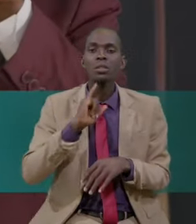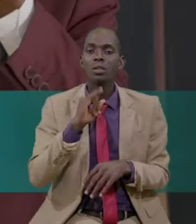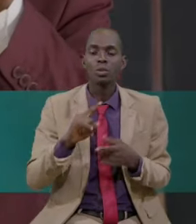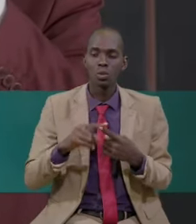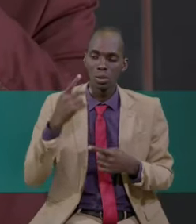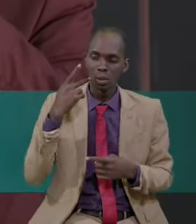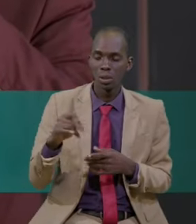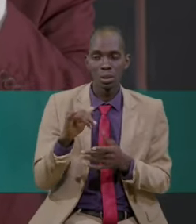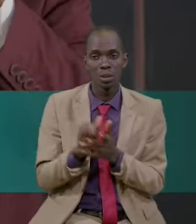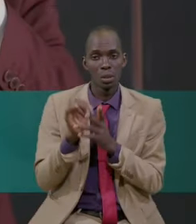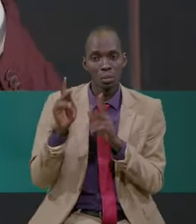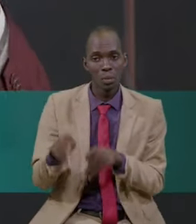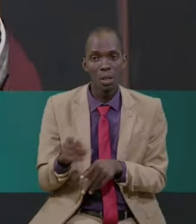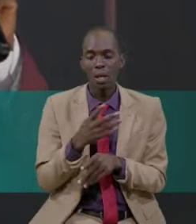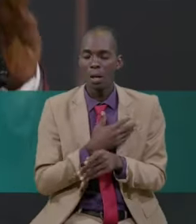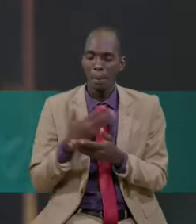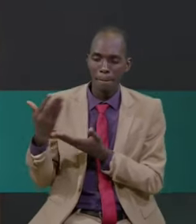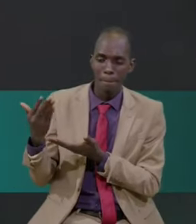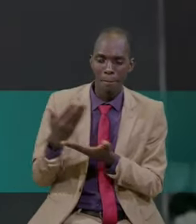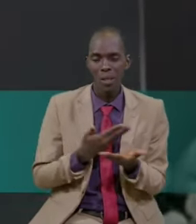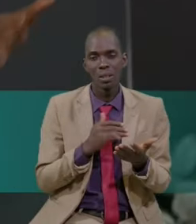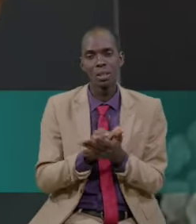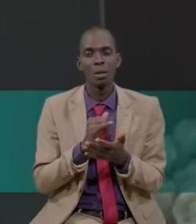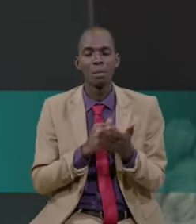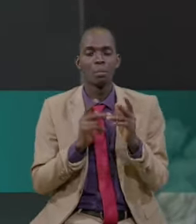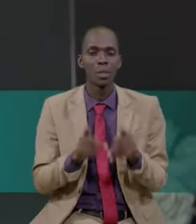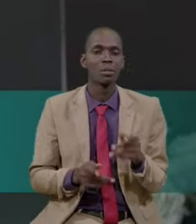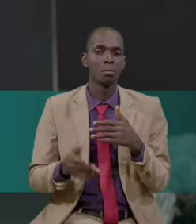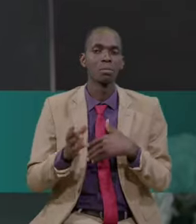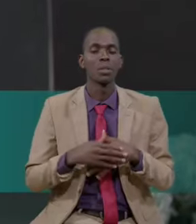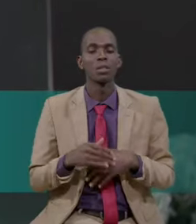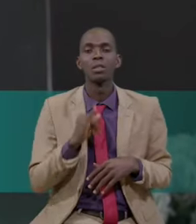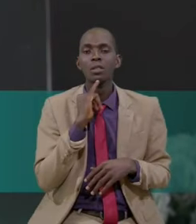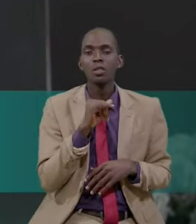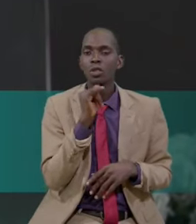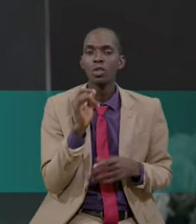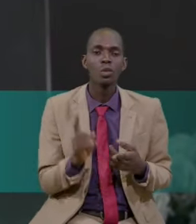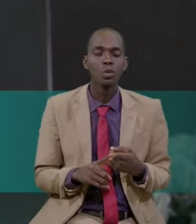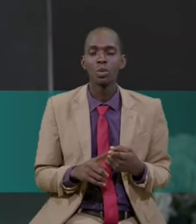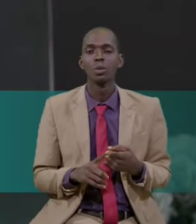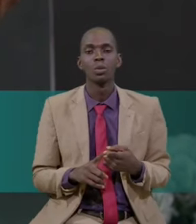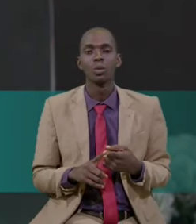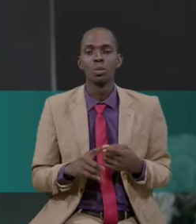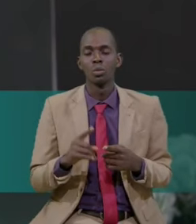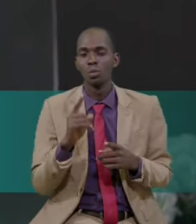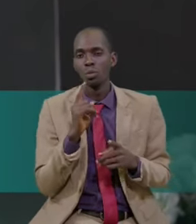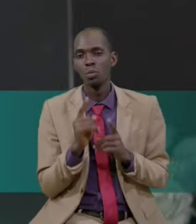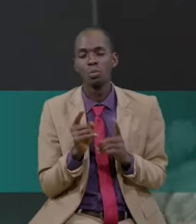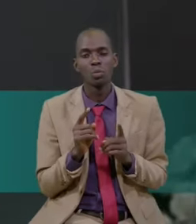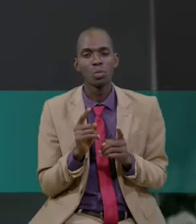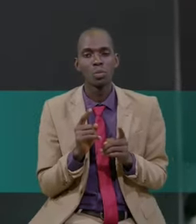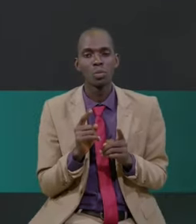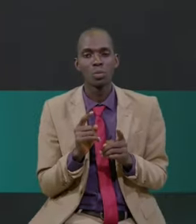et vous le restaurez, vous le ramenez à la vie. Ce n'est pas seulement crier, chanter, bouger, faire cela.